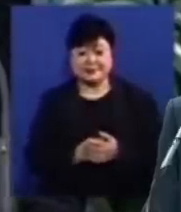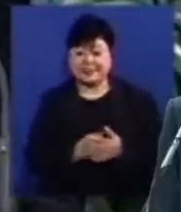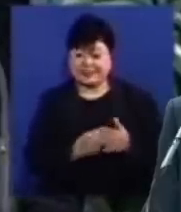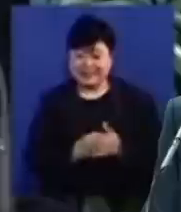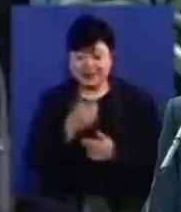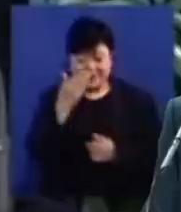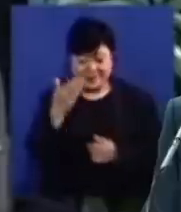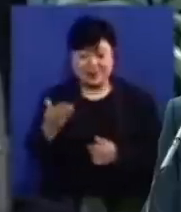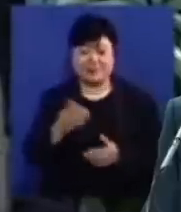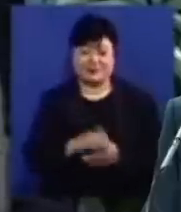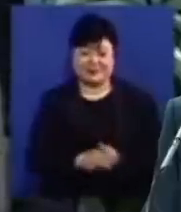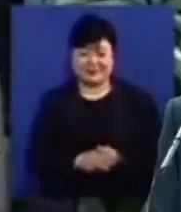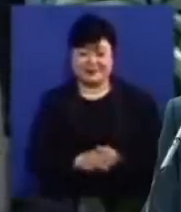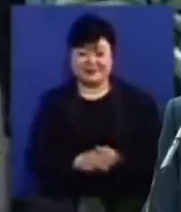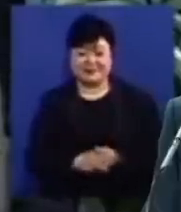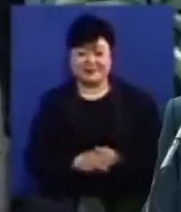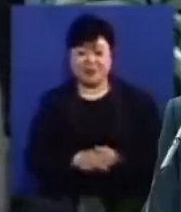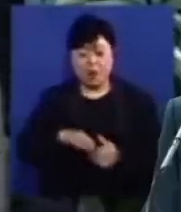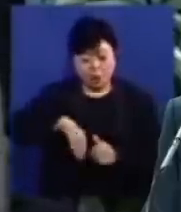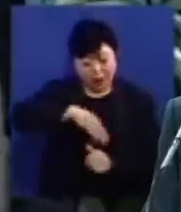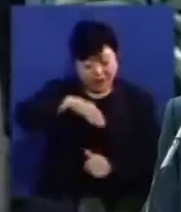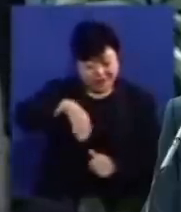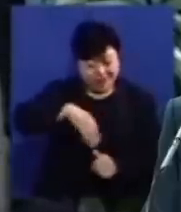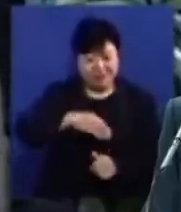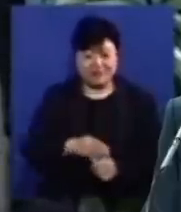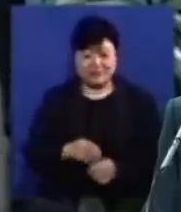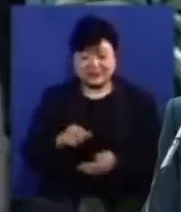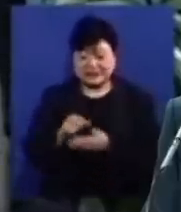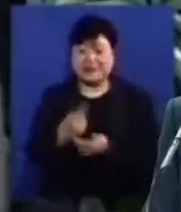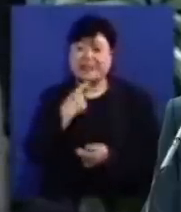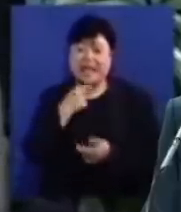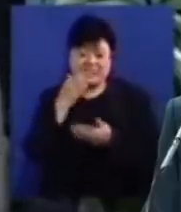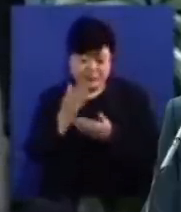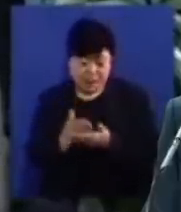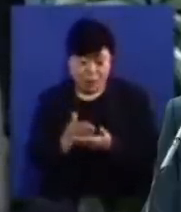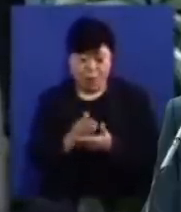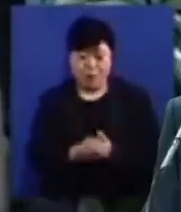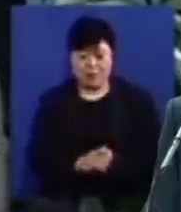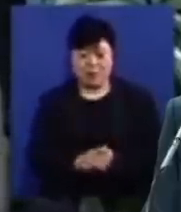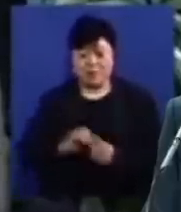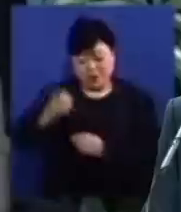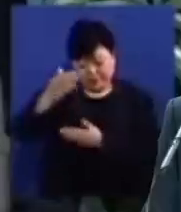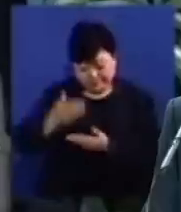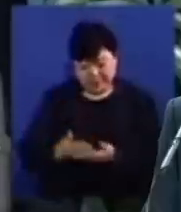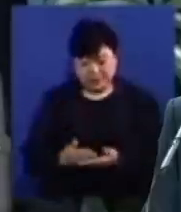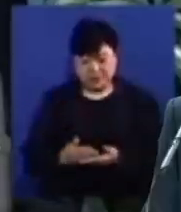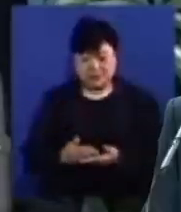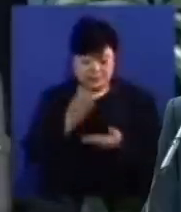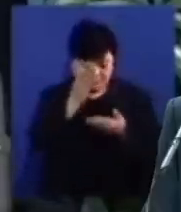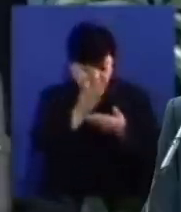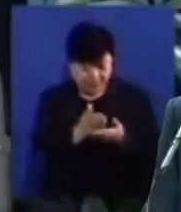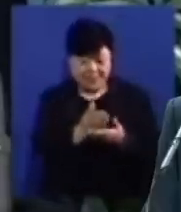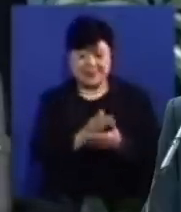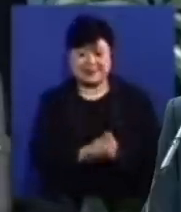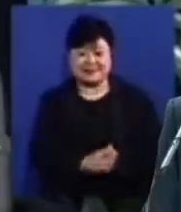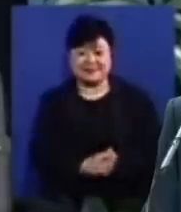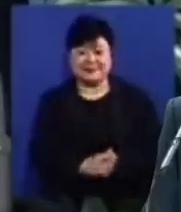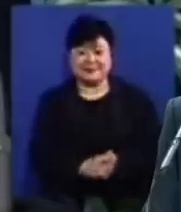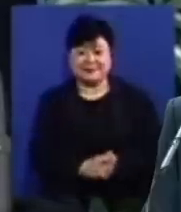그러므로 여러분은 절대로 환경에 지배를 받거나 부림받는 삶을 살아서는 안 되는